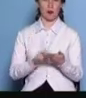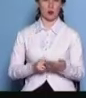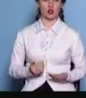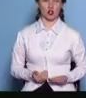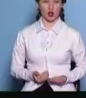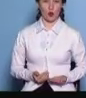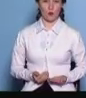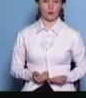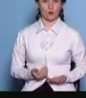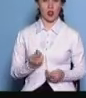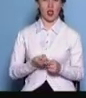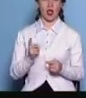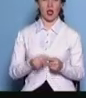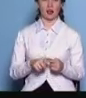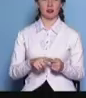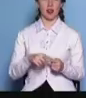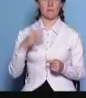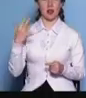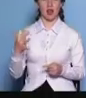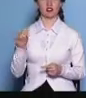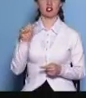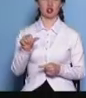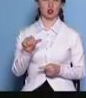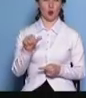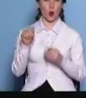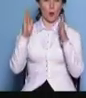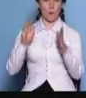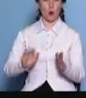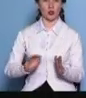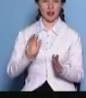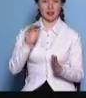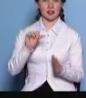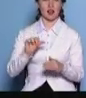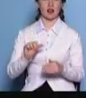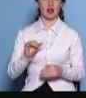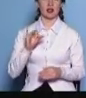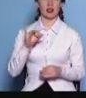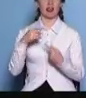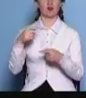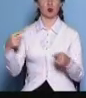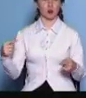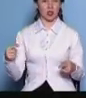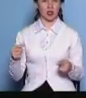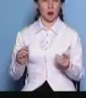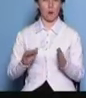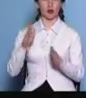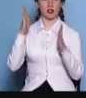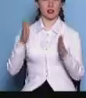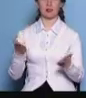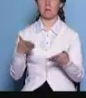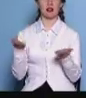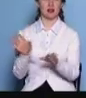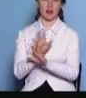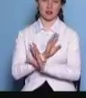жильем. Это и 5-й, и 6-й подъезды, и остальные. В других подъездах мы не оставим людей